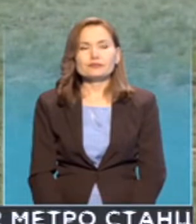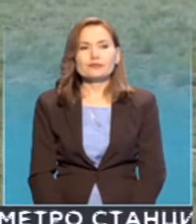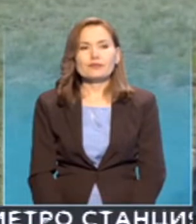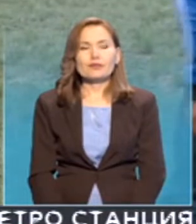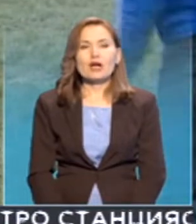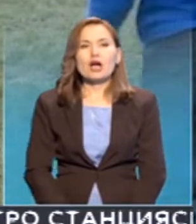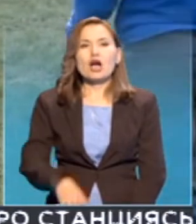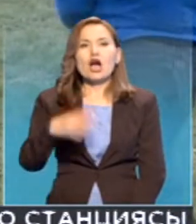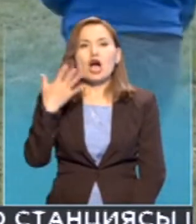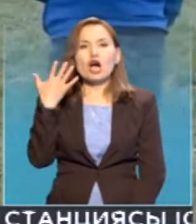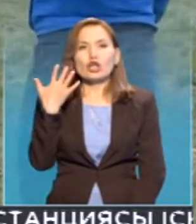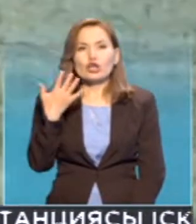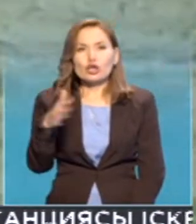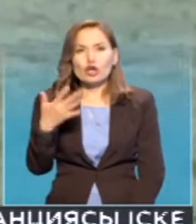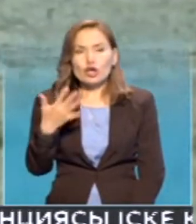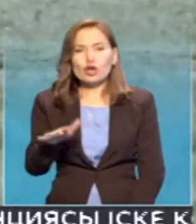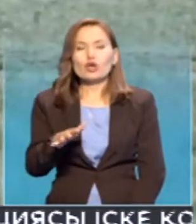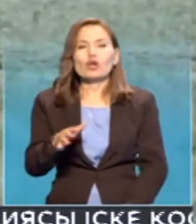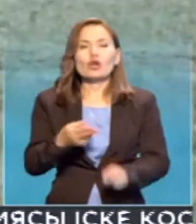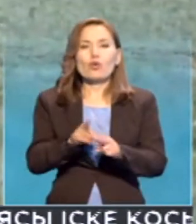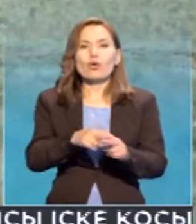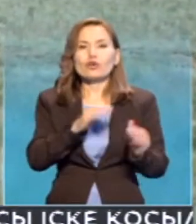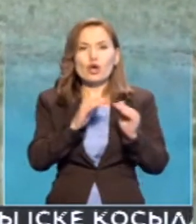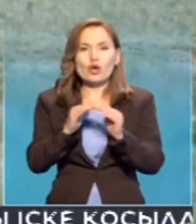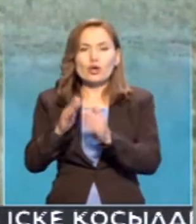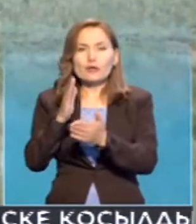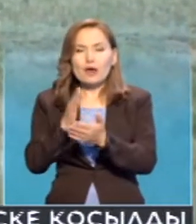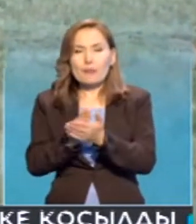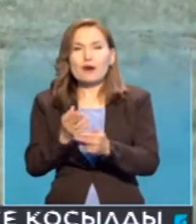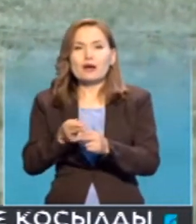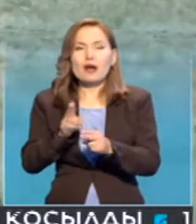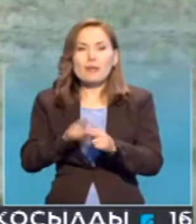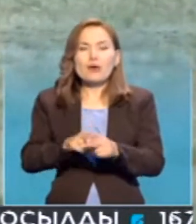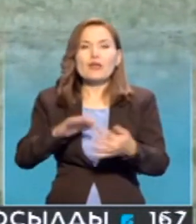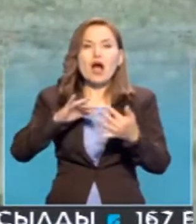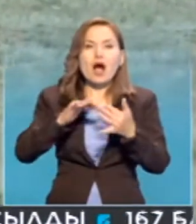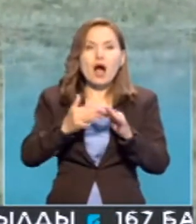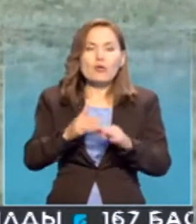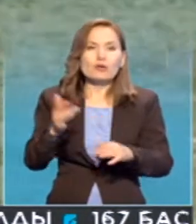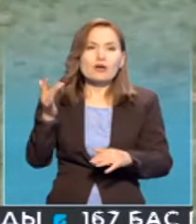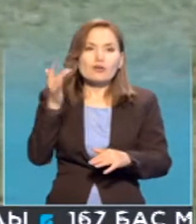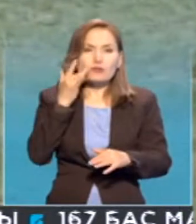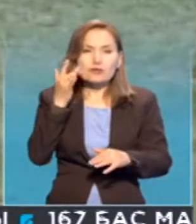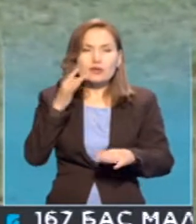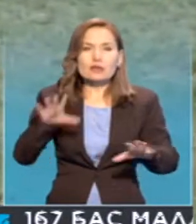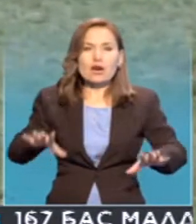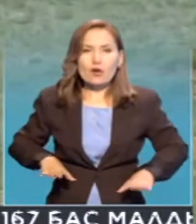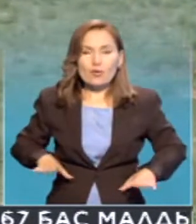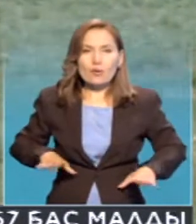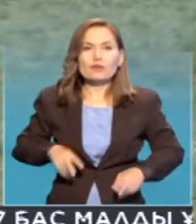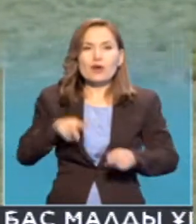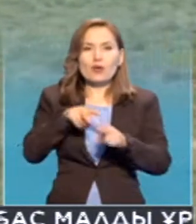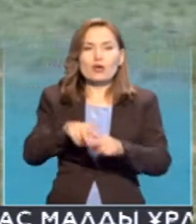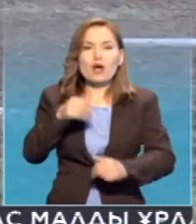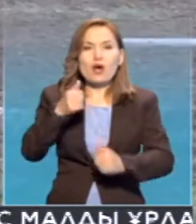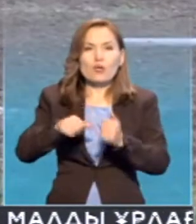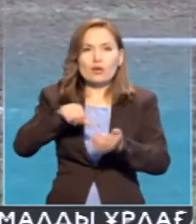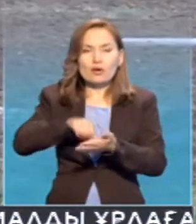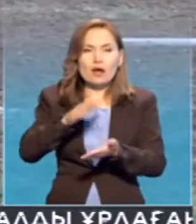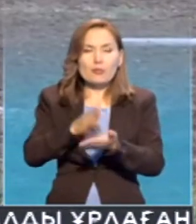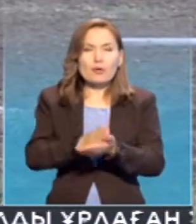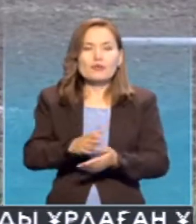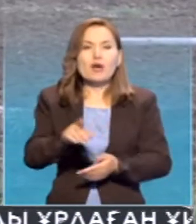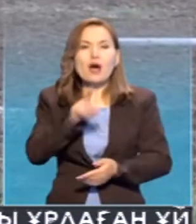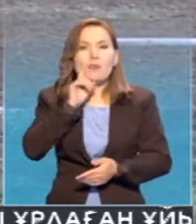Елуде ғана түтіні бар Қосаралдың бесіктен белі енді ғана шыққан баласынан бастап итпен атқа құмар. Ауылдың төрт түлігі тең өрген. Жігіттері